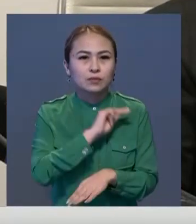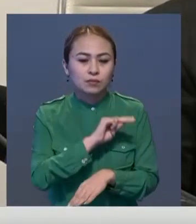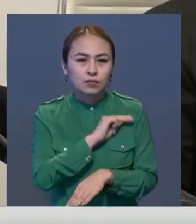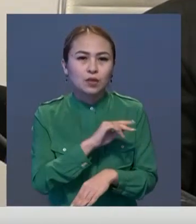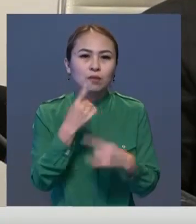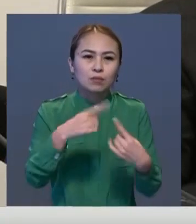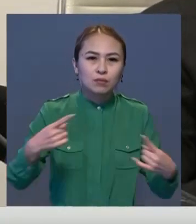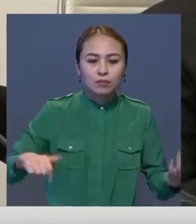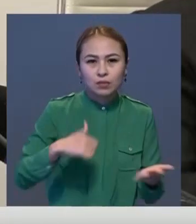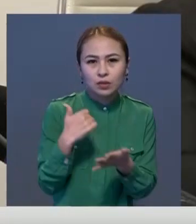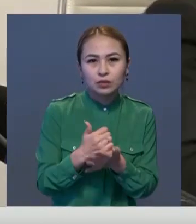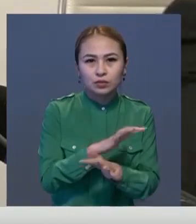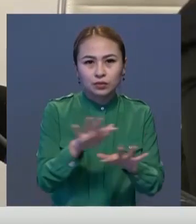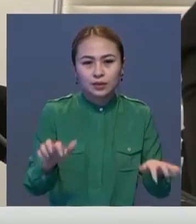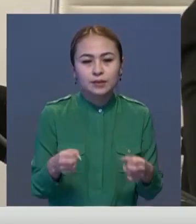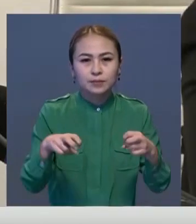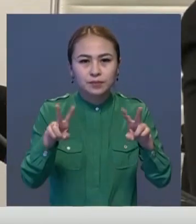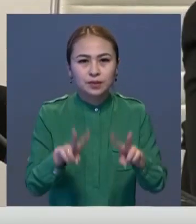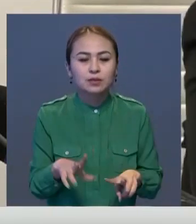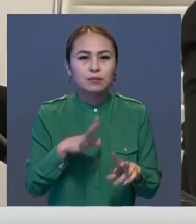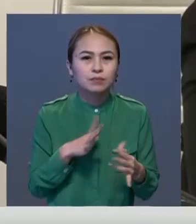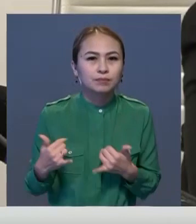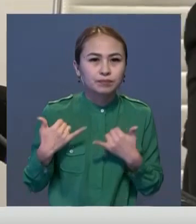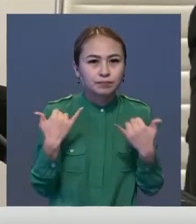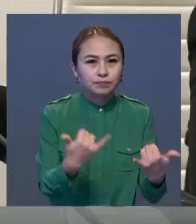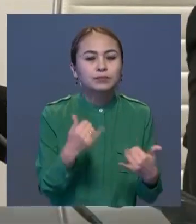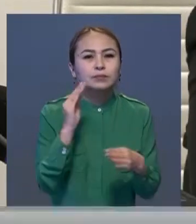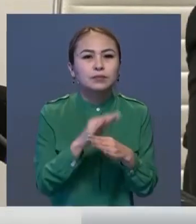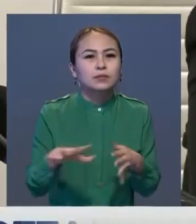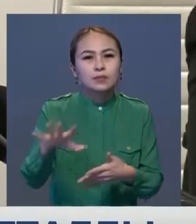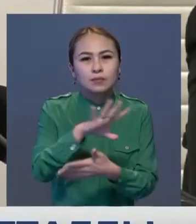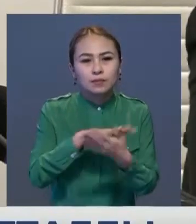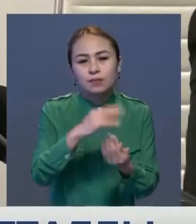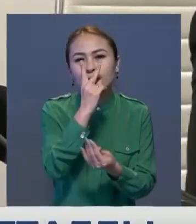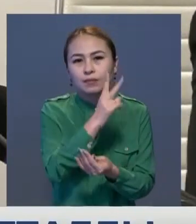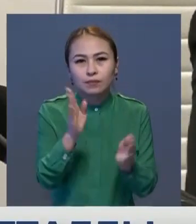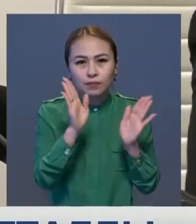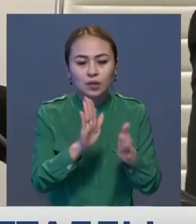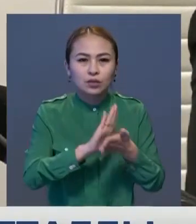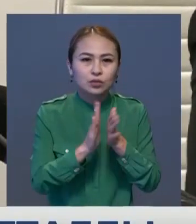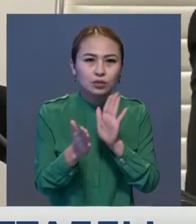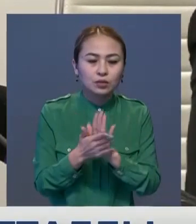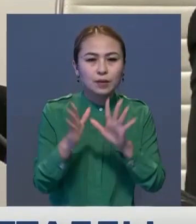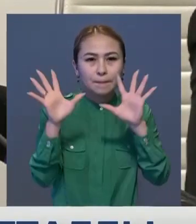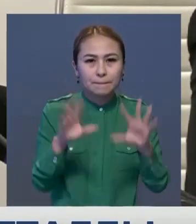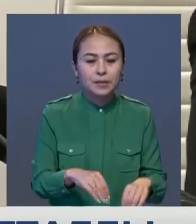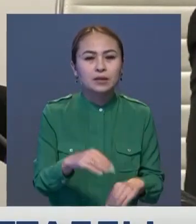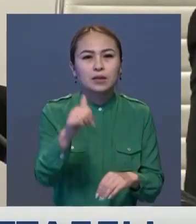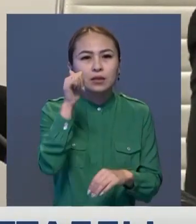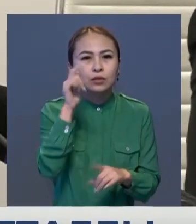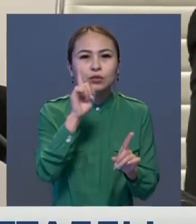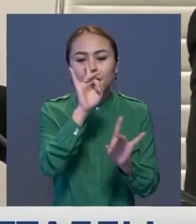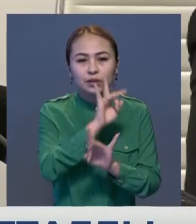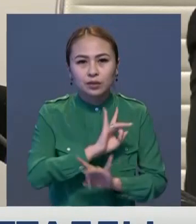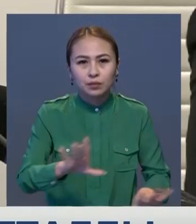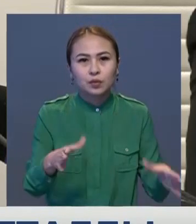осын, басшылығына осын арнайы түрде жеткіземіз. Оның бәрін нәтижелерін қарастырамыз, оның шарттарын бәрін ертең болдырмау